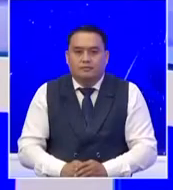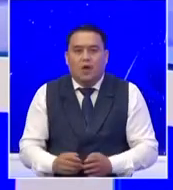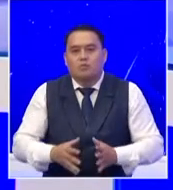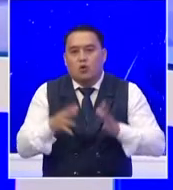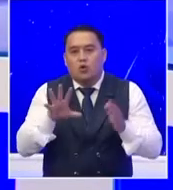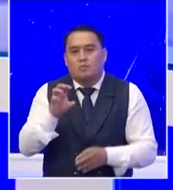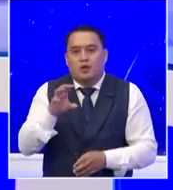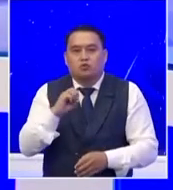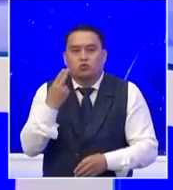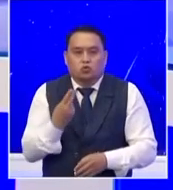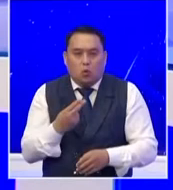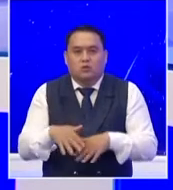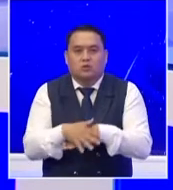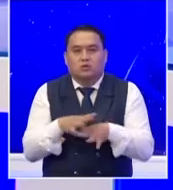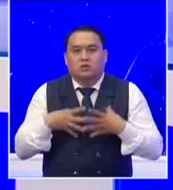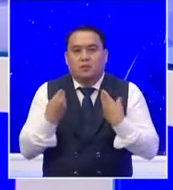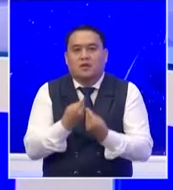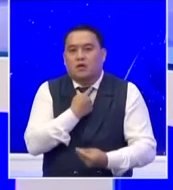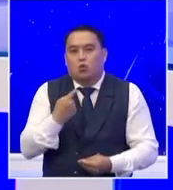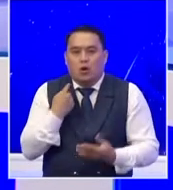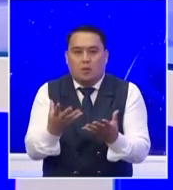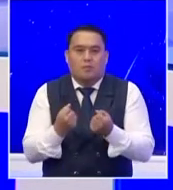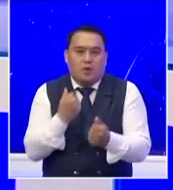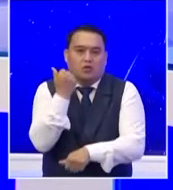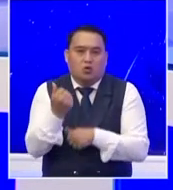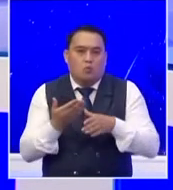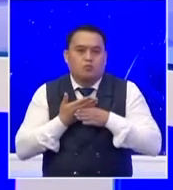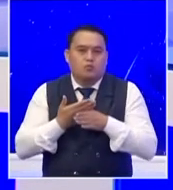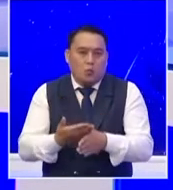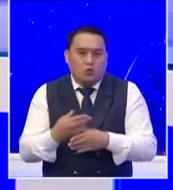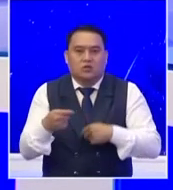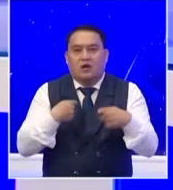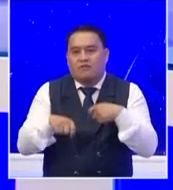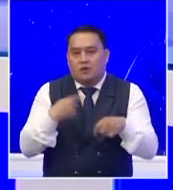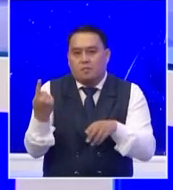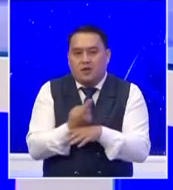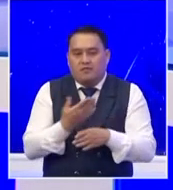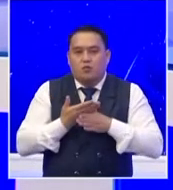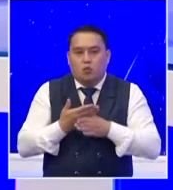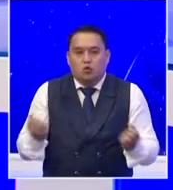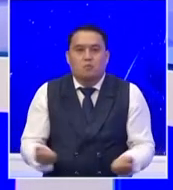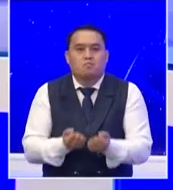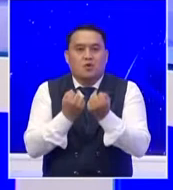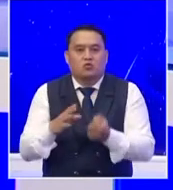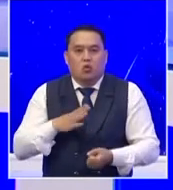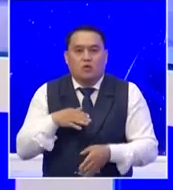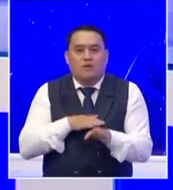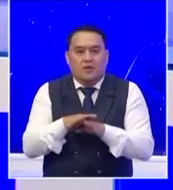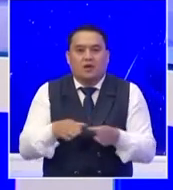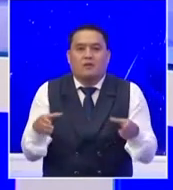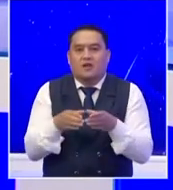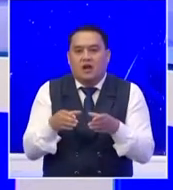Более 500 социально уязвимых семей Талдыкургана получили материальную помощь в виде товаров первой необходимости. Поддержку